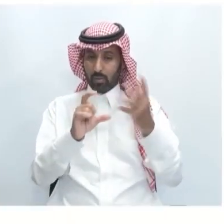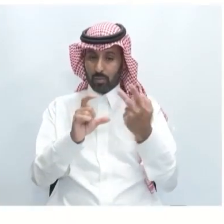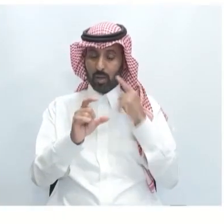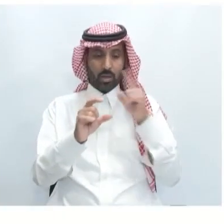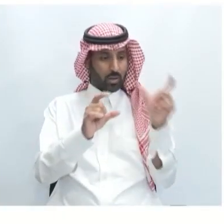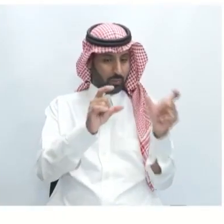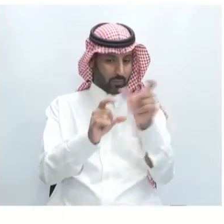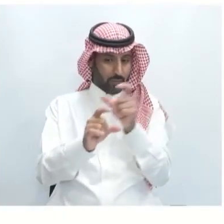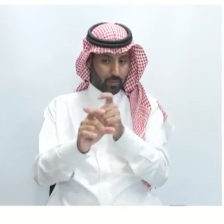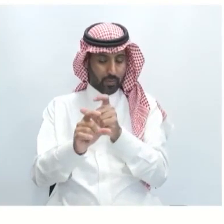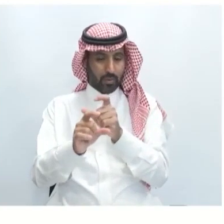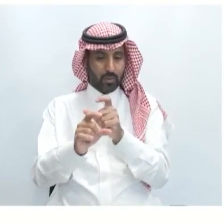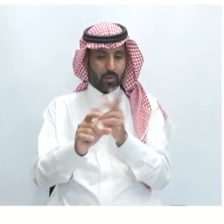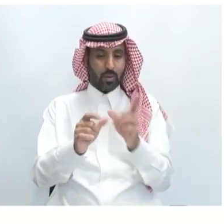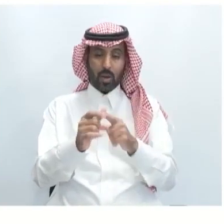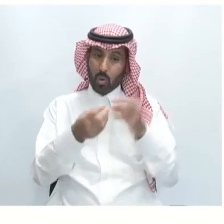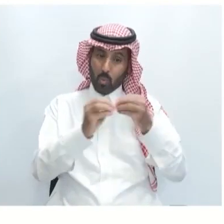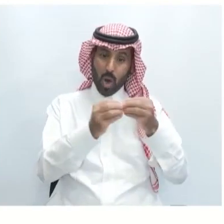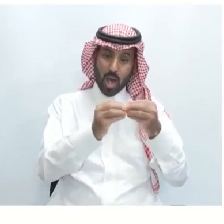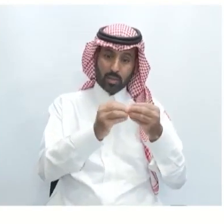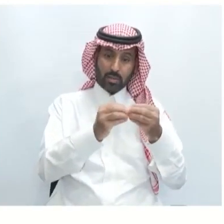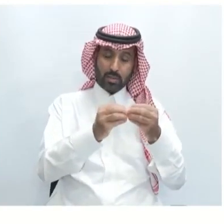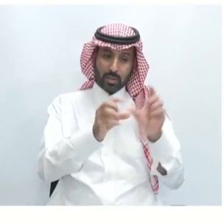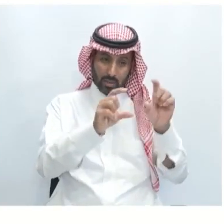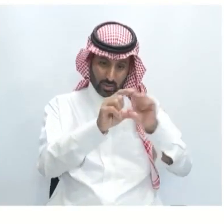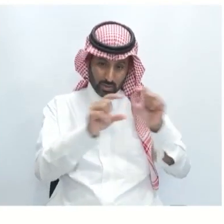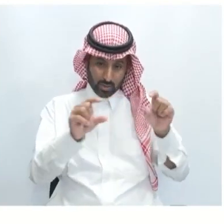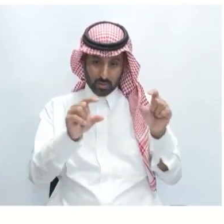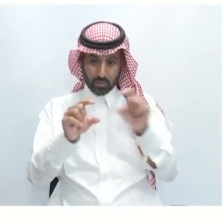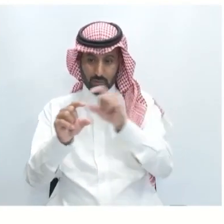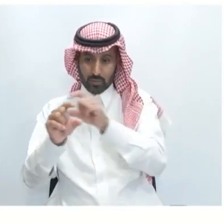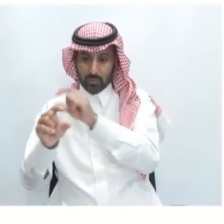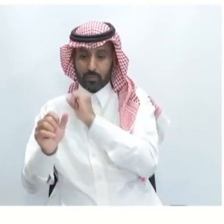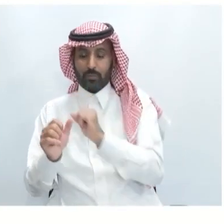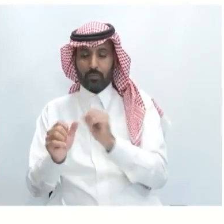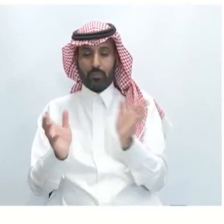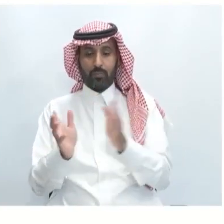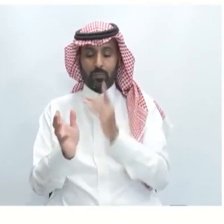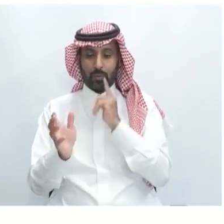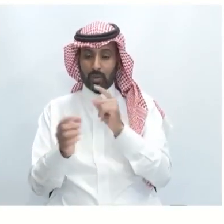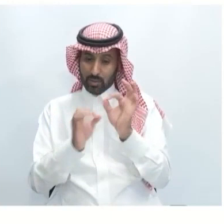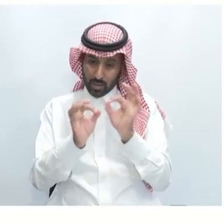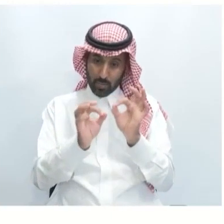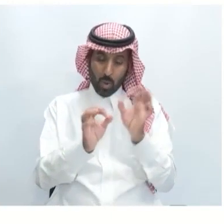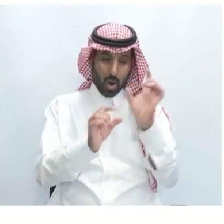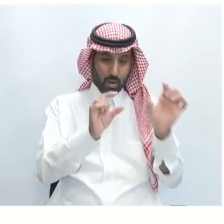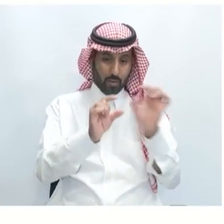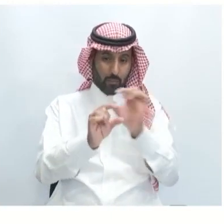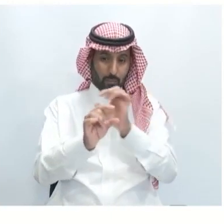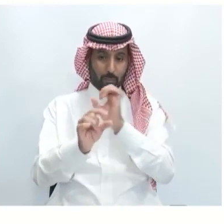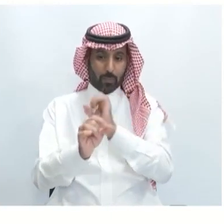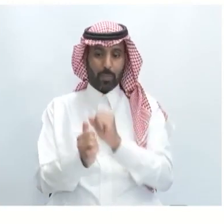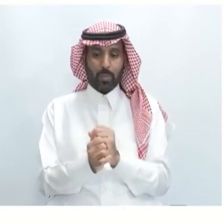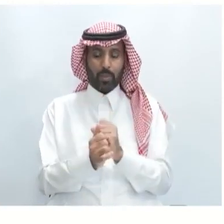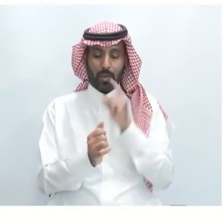الان كيف هي مرتبه لاحظ الالوان والترتيب بعد ذلك كفي الالوان اذا هنا ترتيب معين وتحديد معين